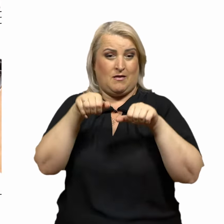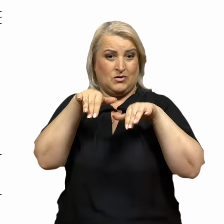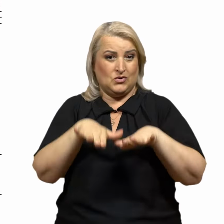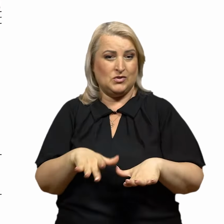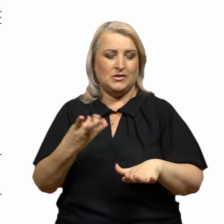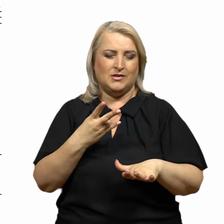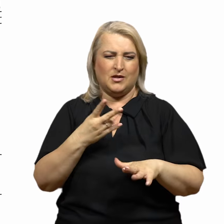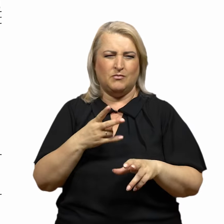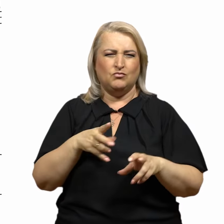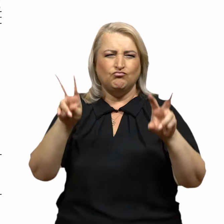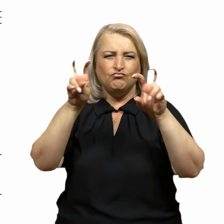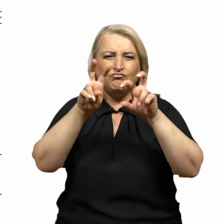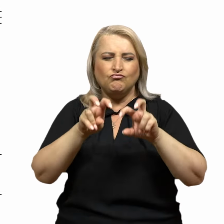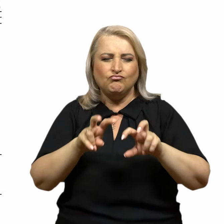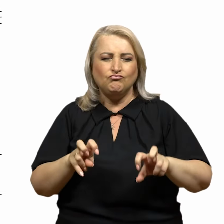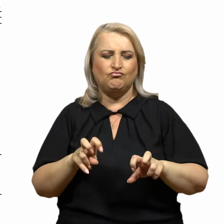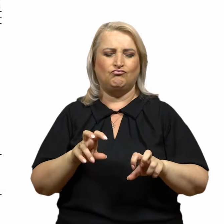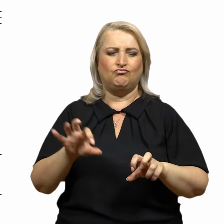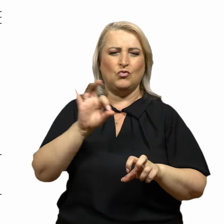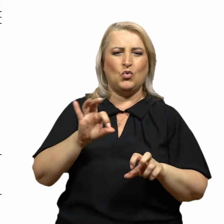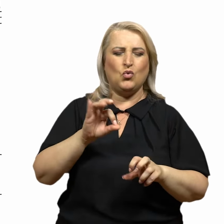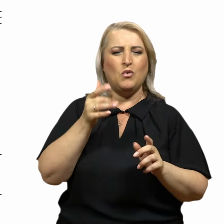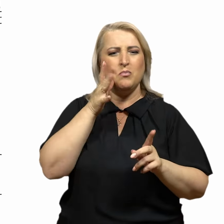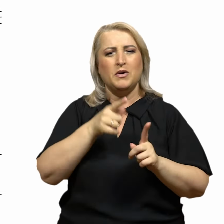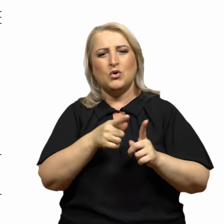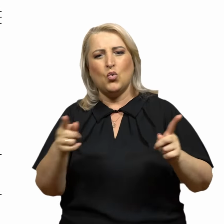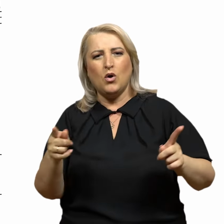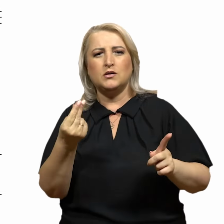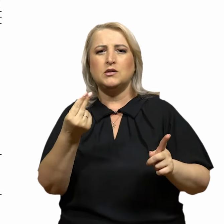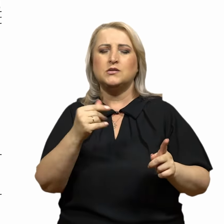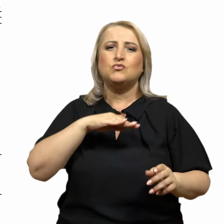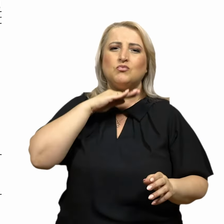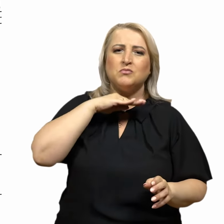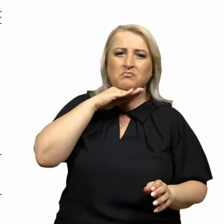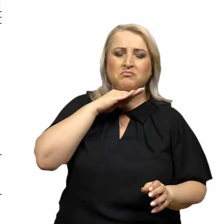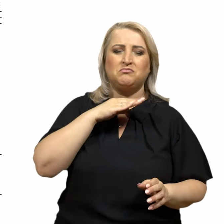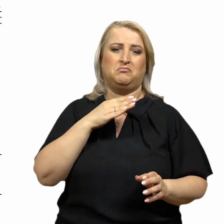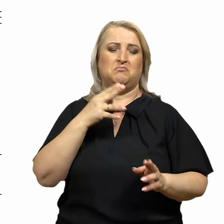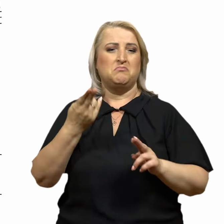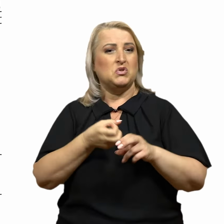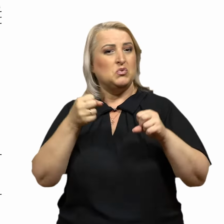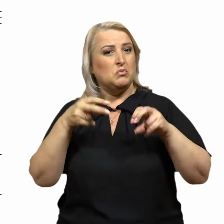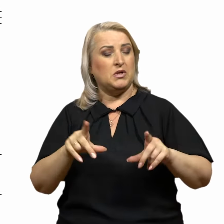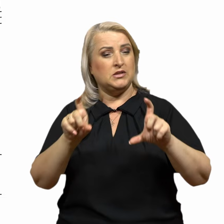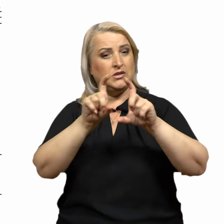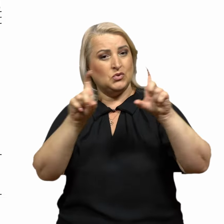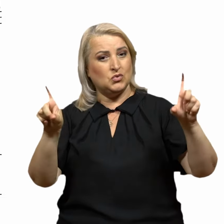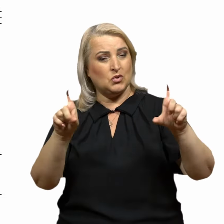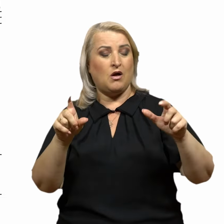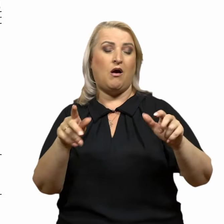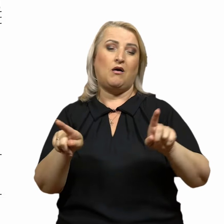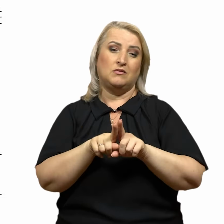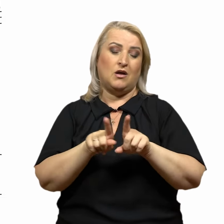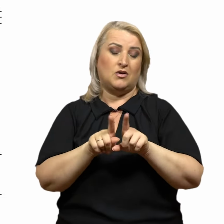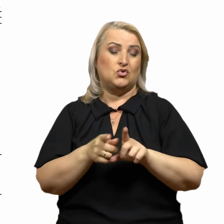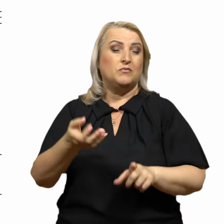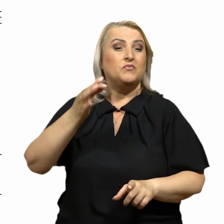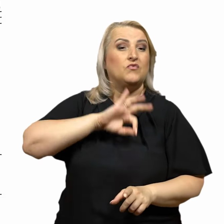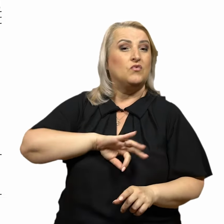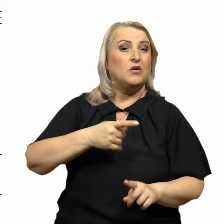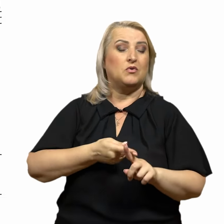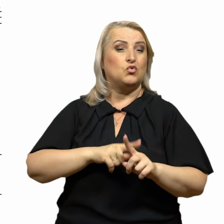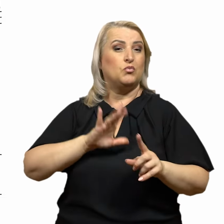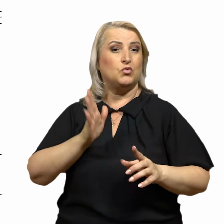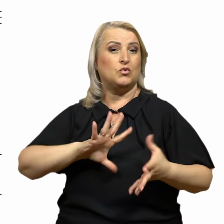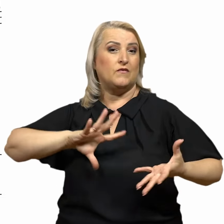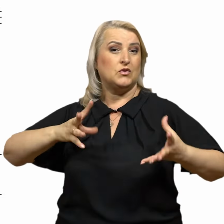foarte bine cu privire la perioadă, suma disponibilă, siguranța unei instituții specializate, dar și beneficiile pe care le avem în